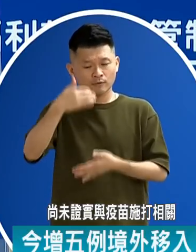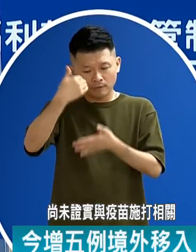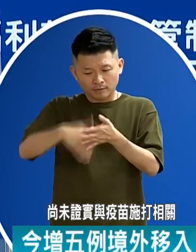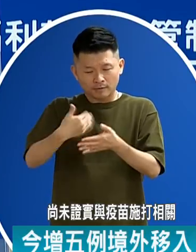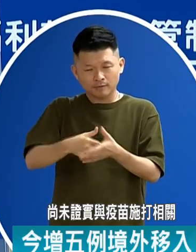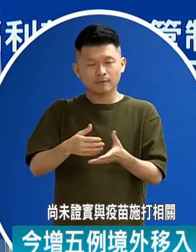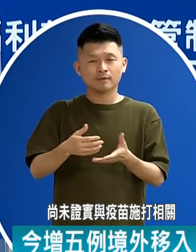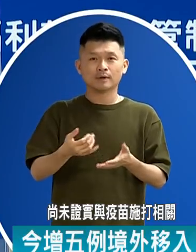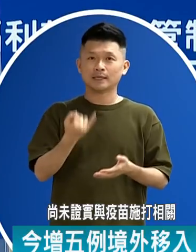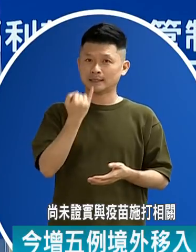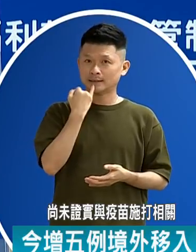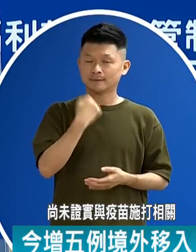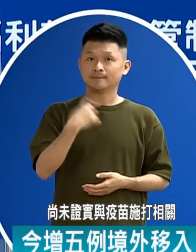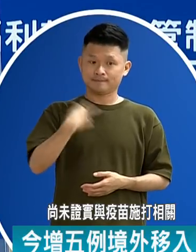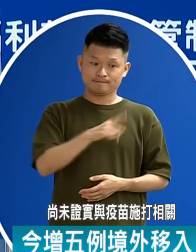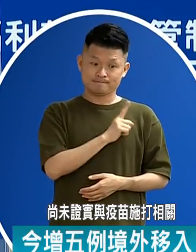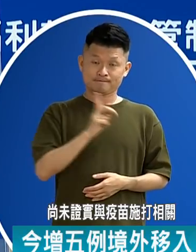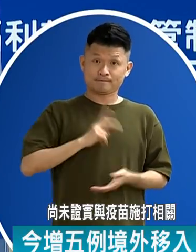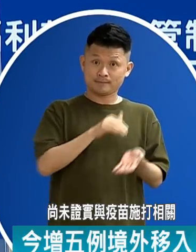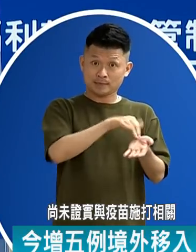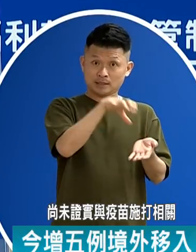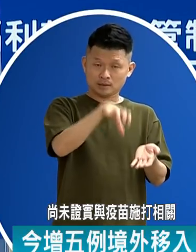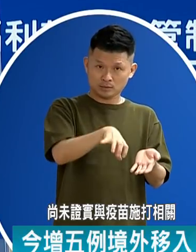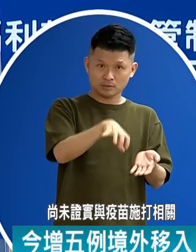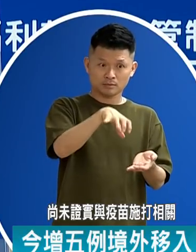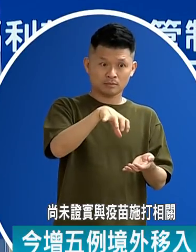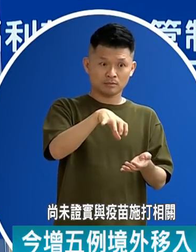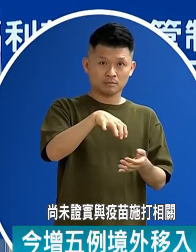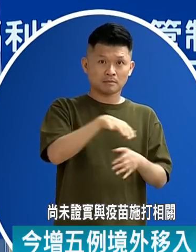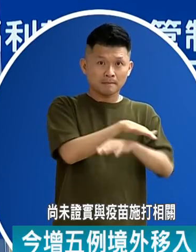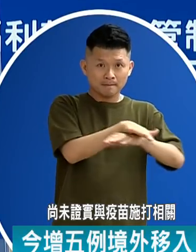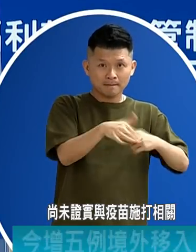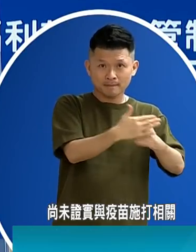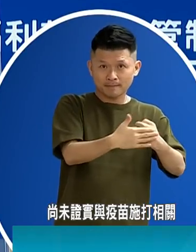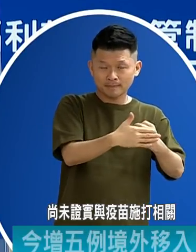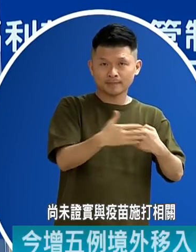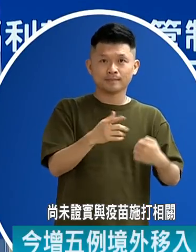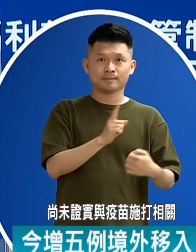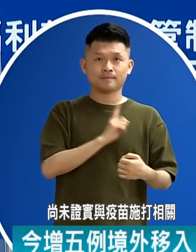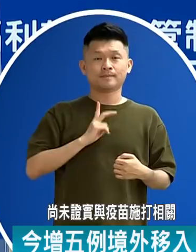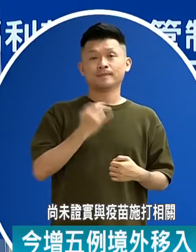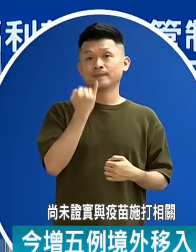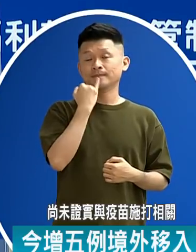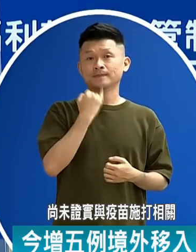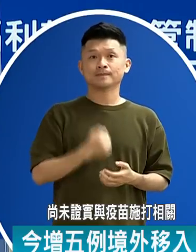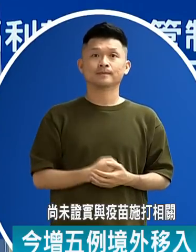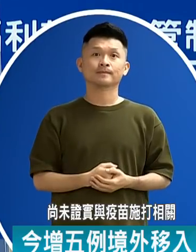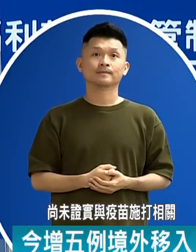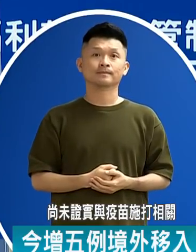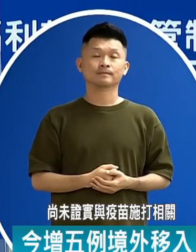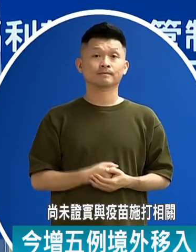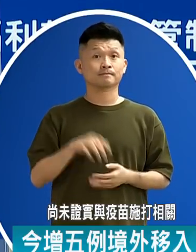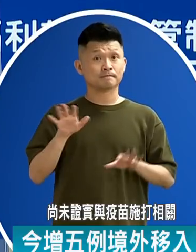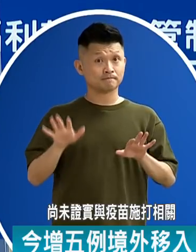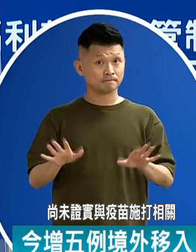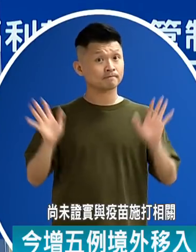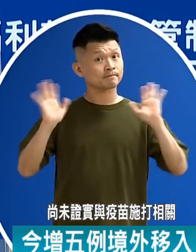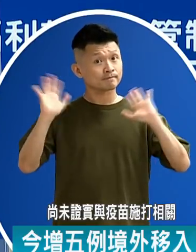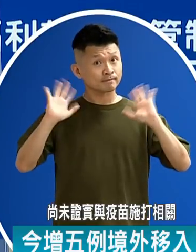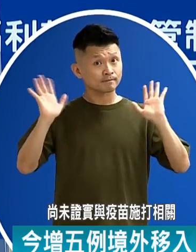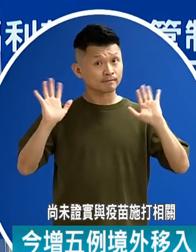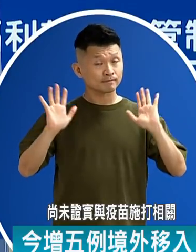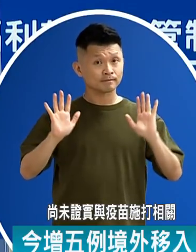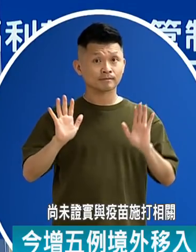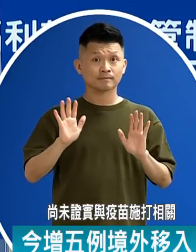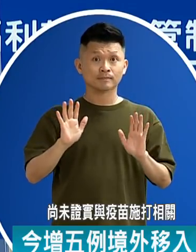了哈，那一方也兼顾哈医院的院内的一个安全。好，那小朋友的话，在我们现在有开放